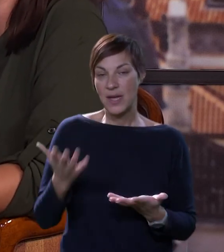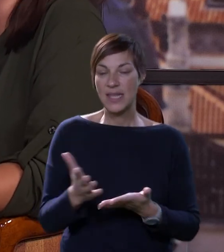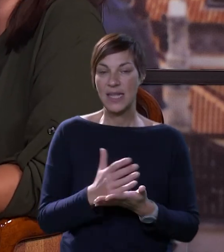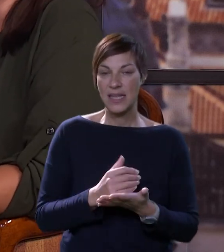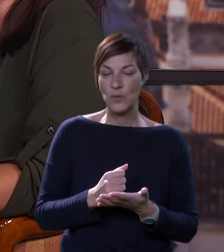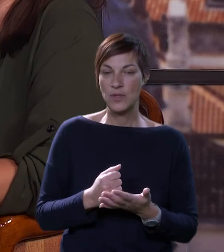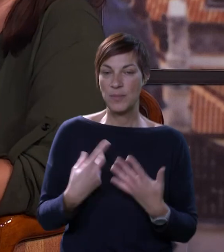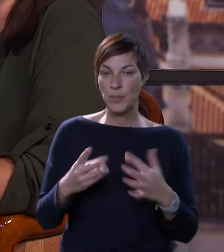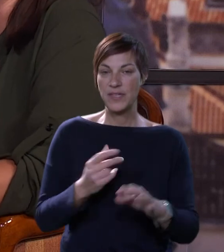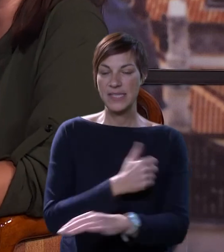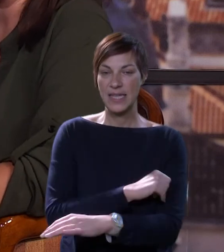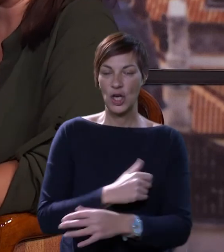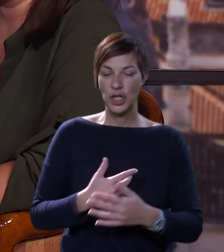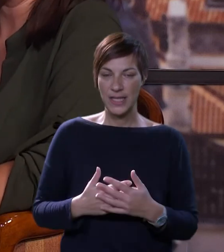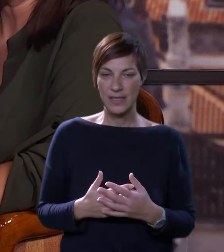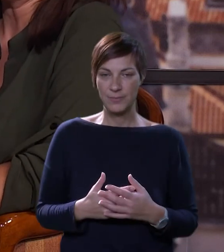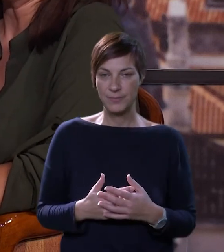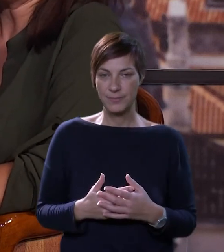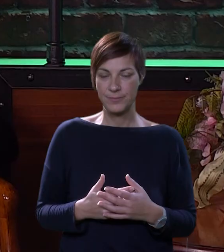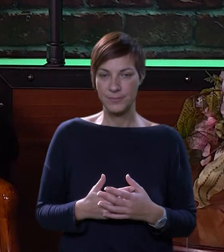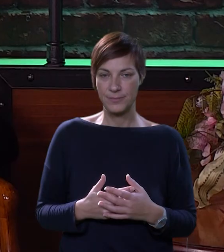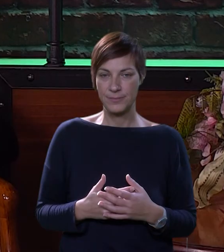svojim uspjehom ovih 7 godina?